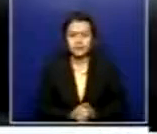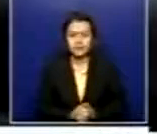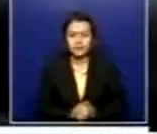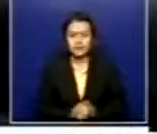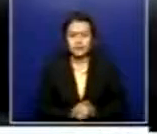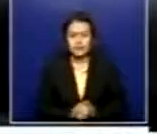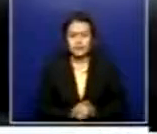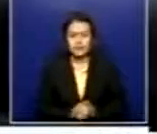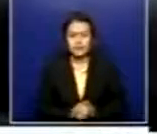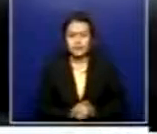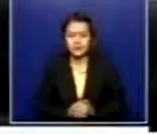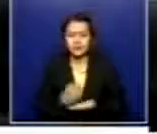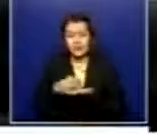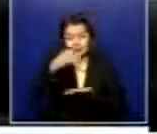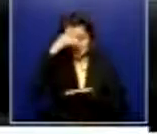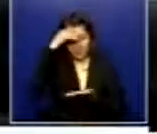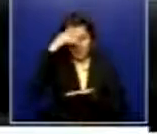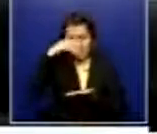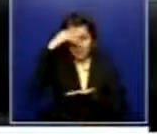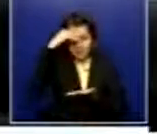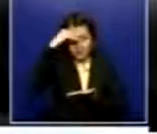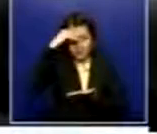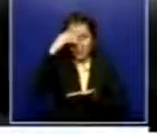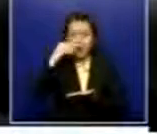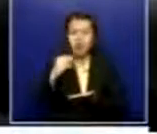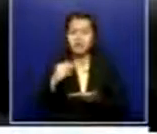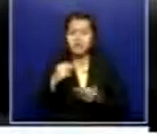องของนักศึกษามี3